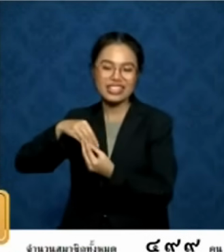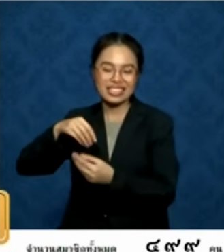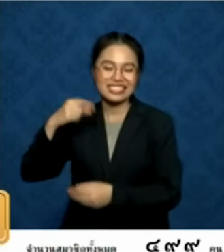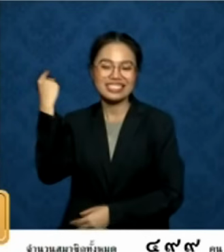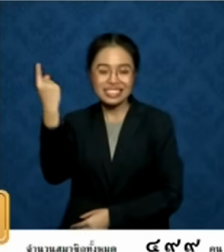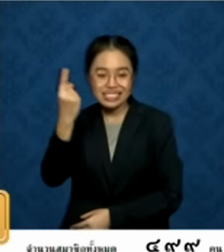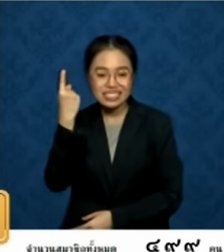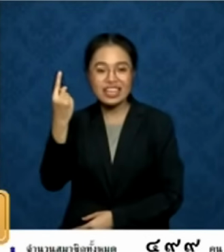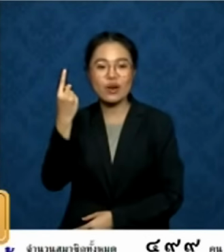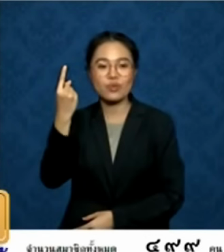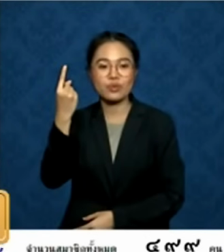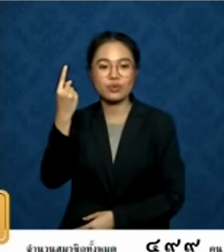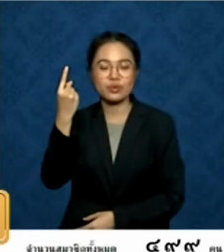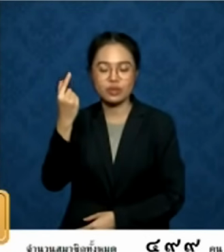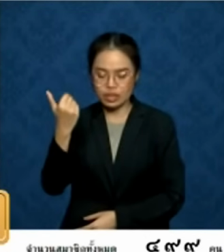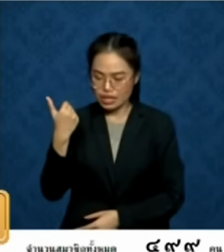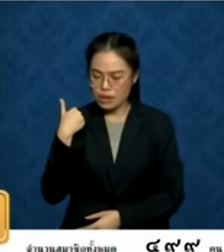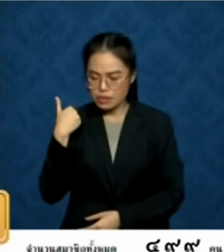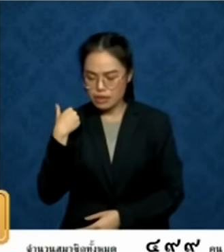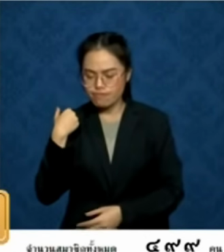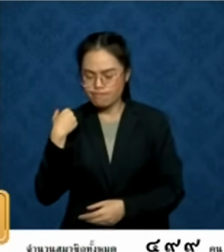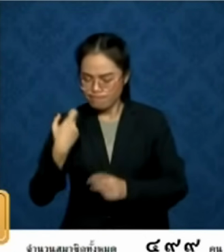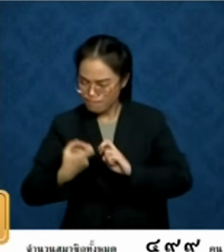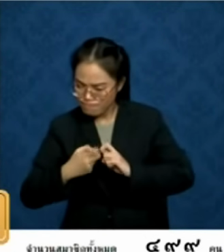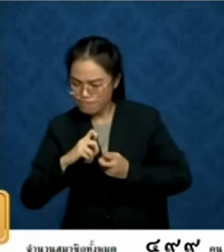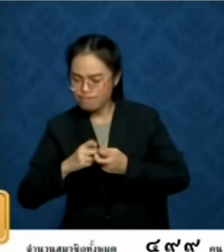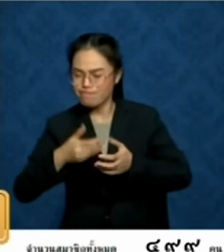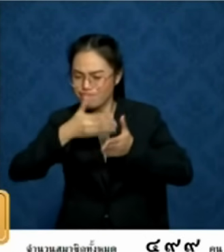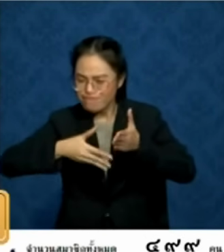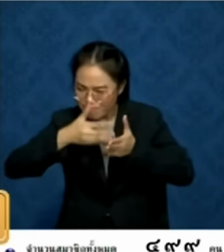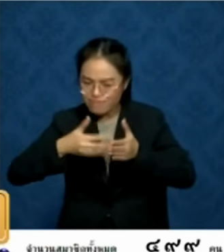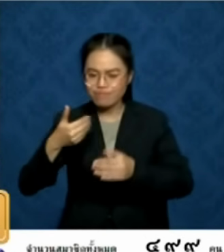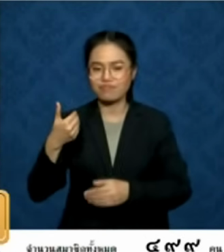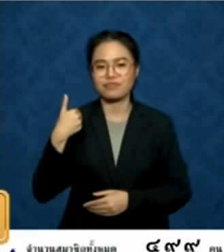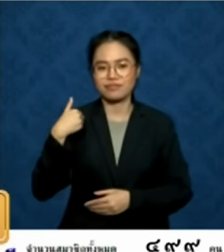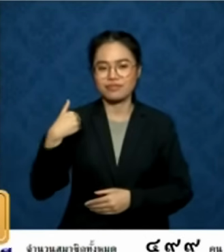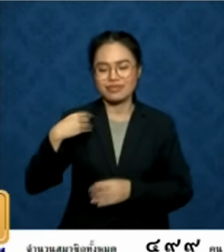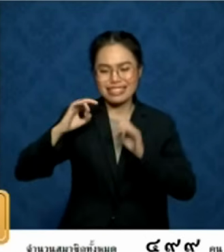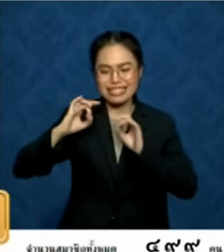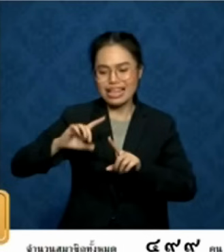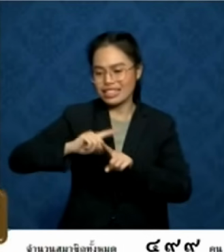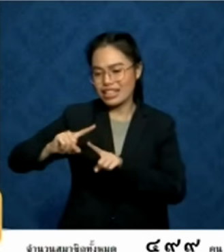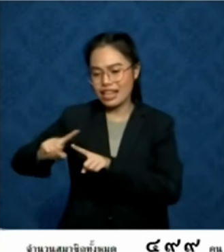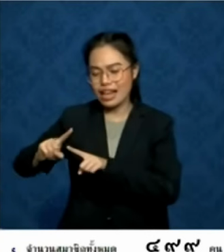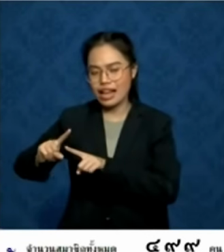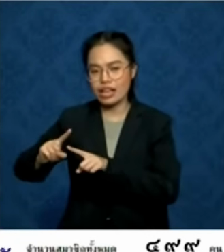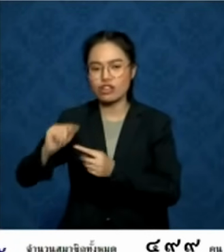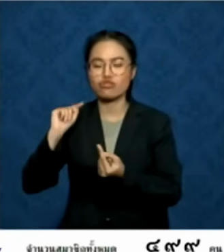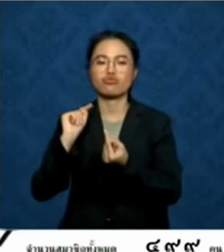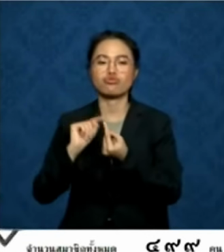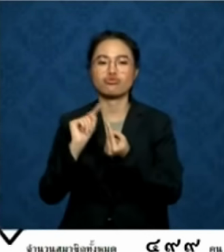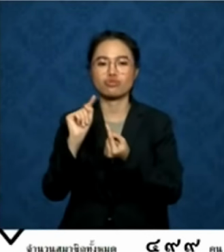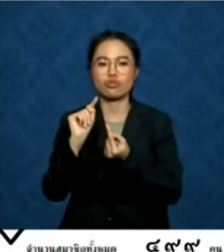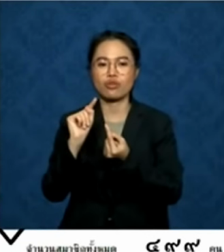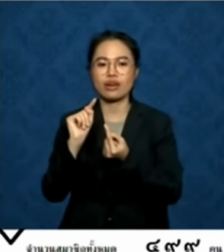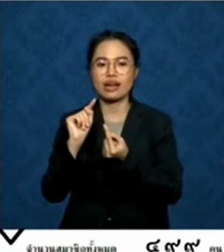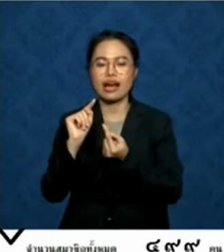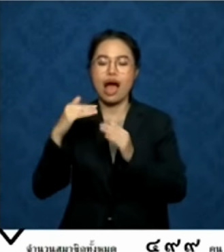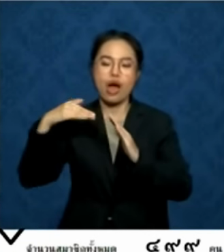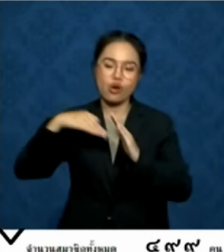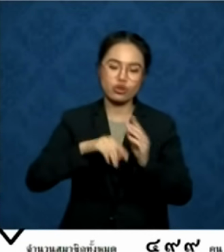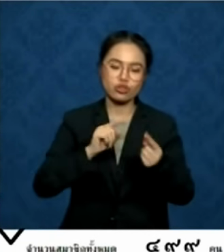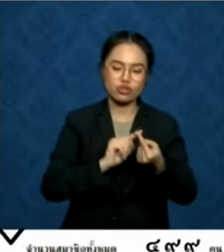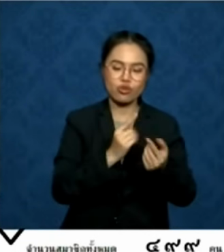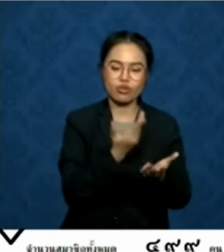ามยังมีข้อจำกัดและปัจจัยเสี่ยงจากการลดลงของแรงขับเคลื่อนด้านการค